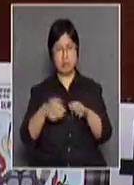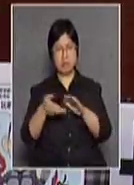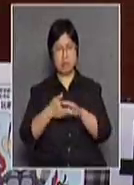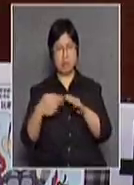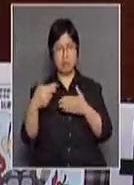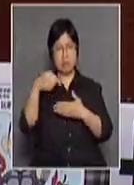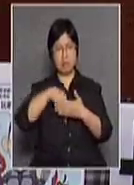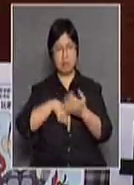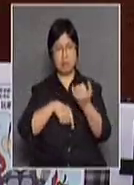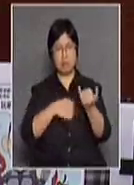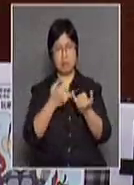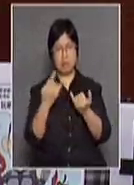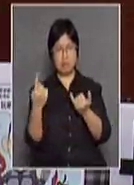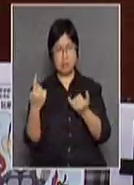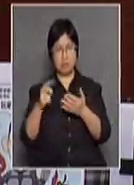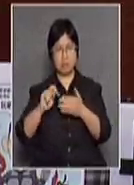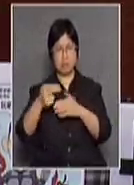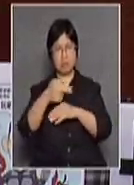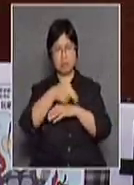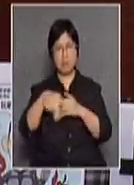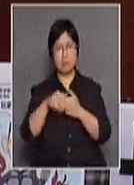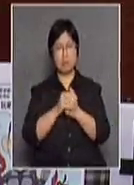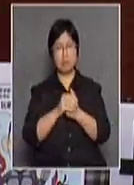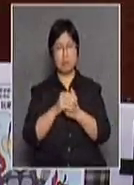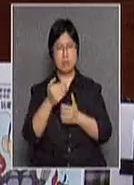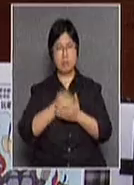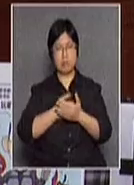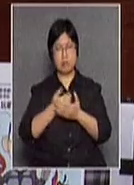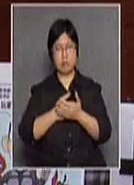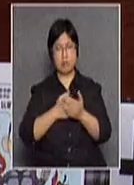的第661項修正案，削減